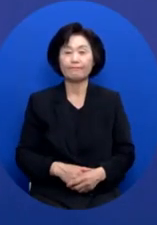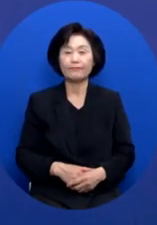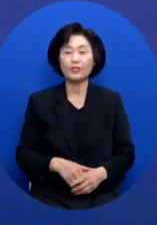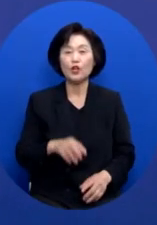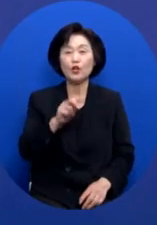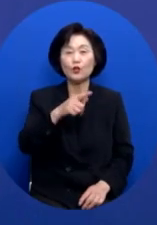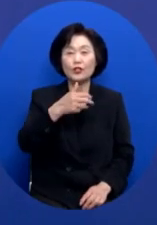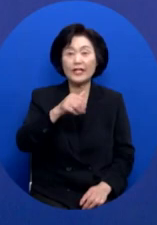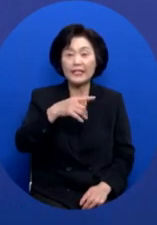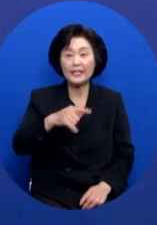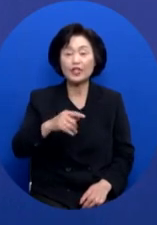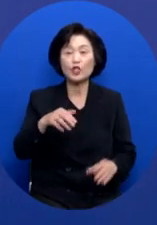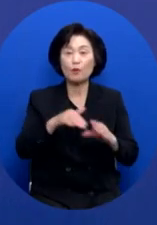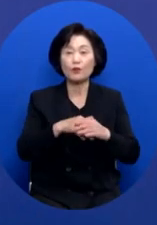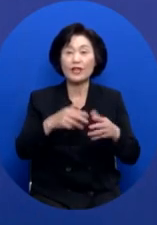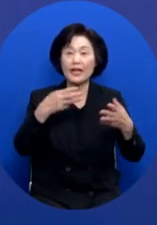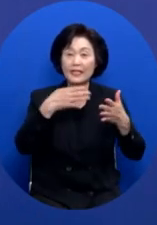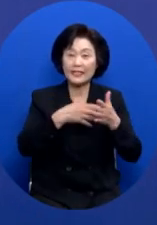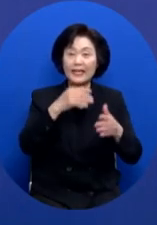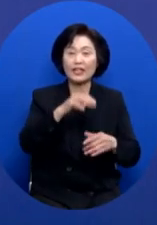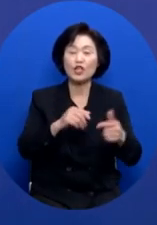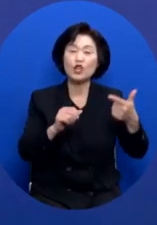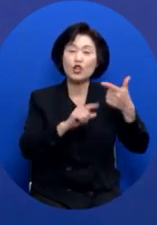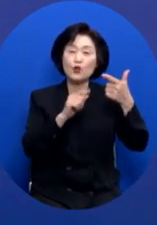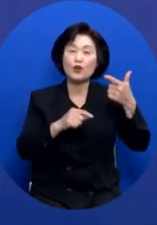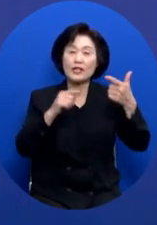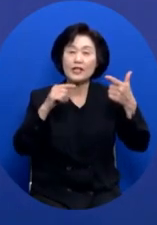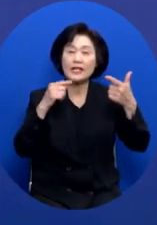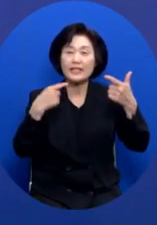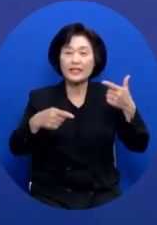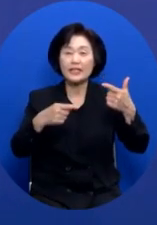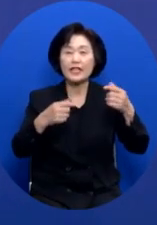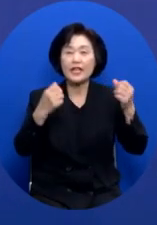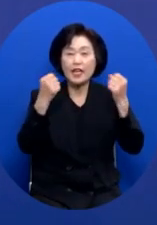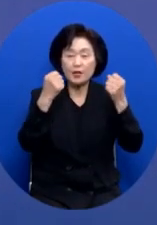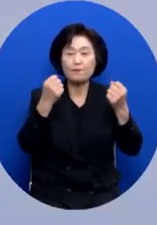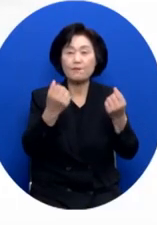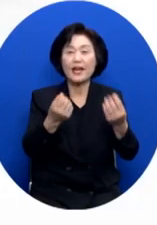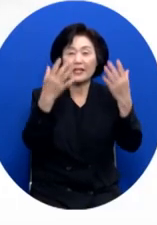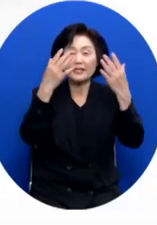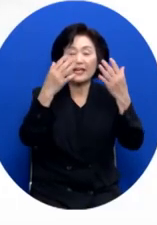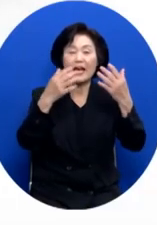유나이티드 문화재단이 오는 6월 1일 힘 페스티벌 시즌9을 개최합니다.